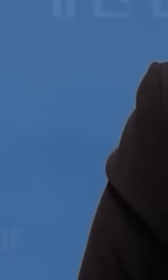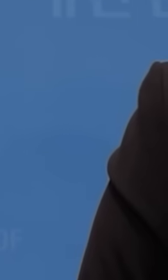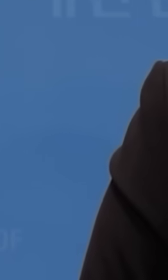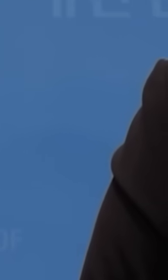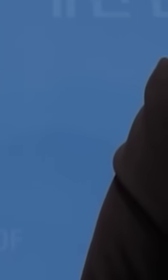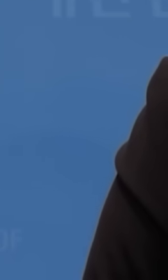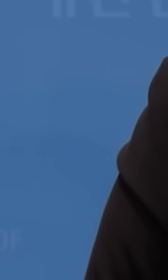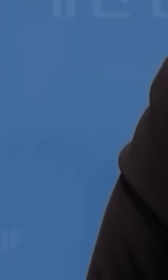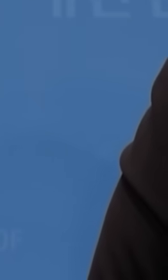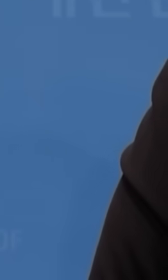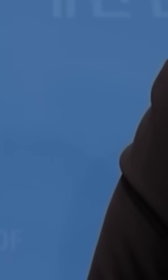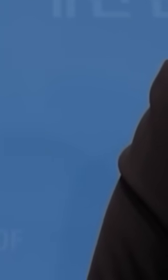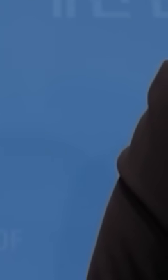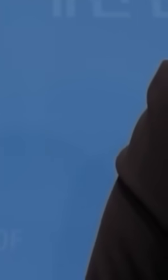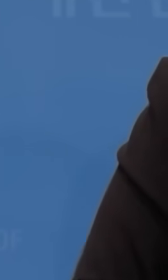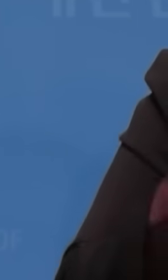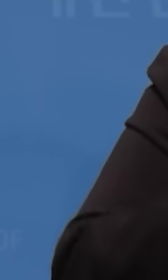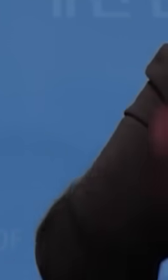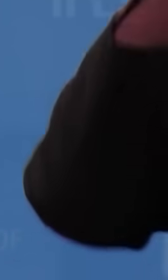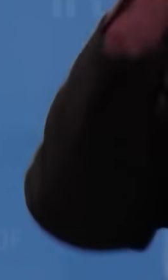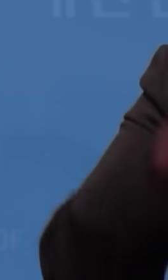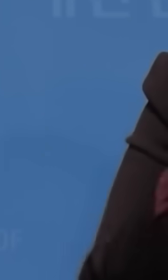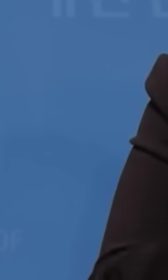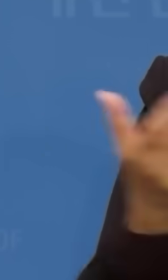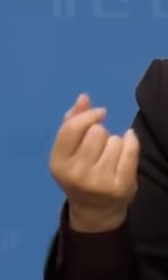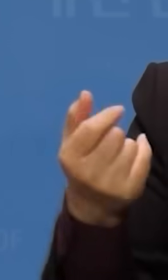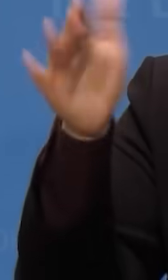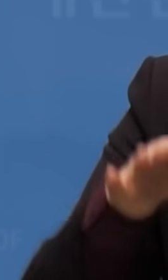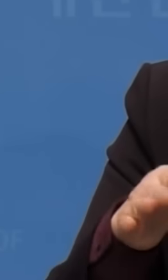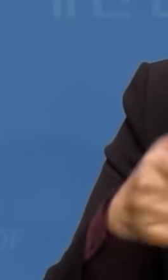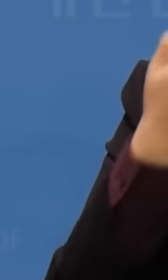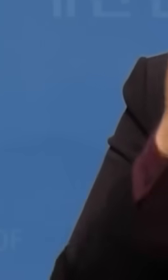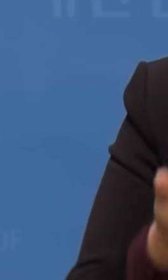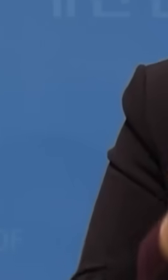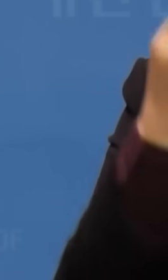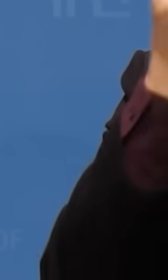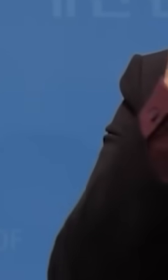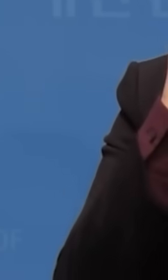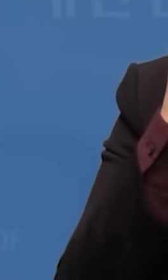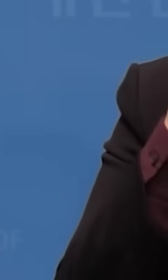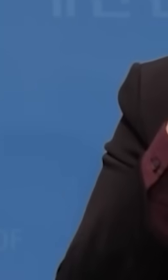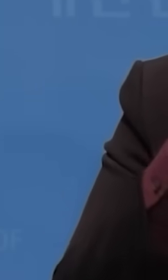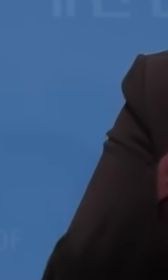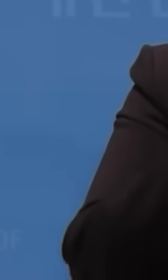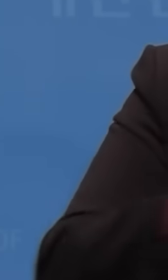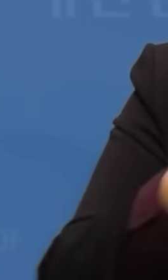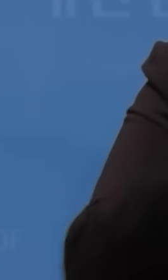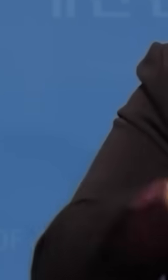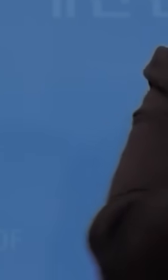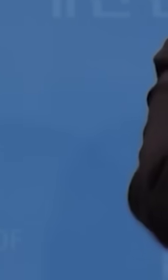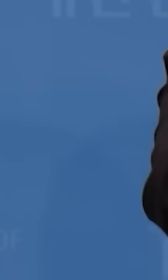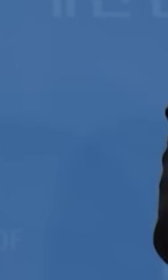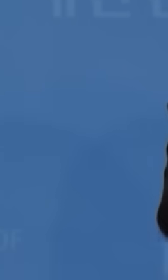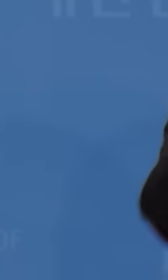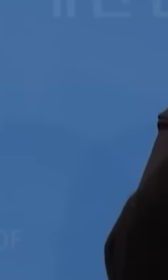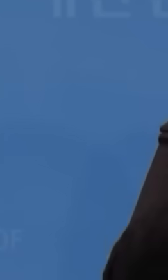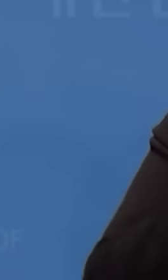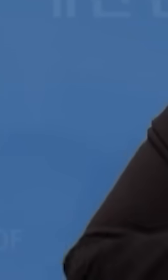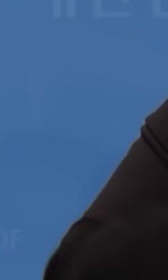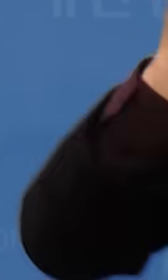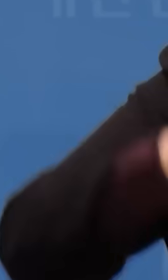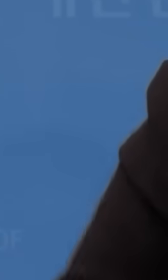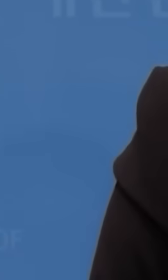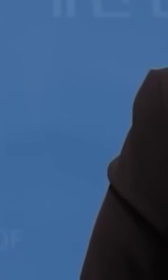이익을 주장하던 법학자였지만 겪어보니 피해자를 보호하는 법이 부족하다는 것을 제가 알게